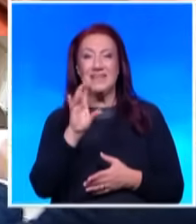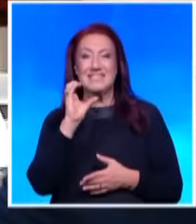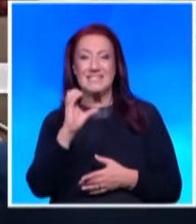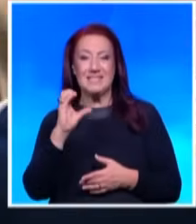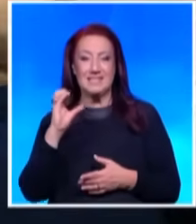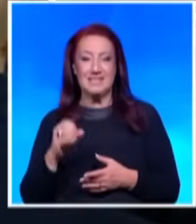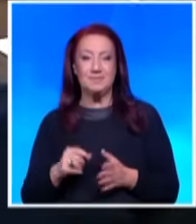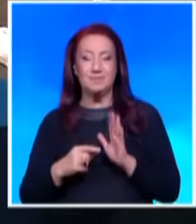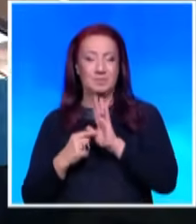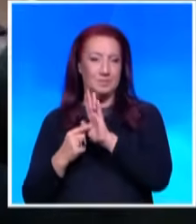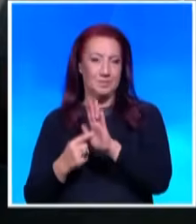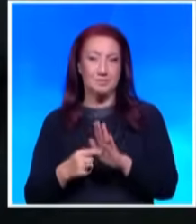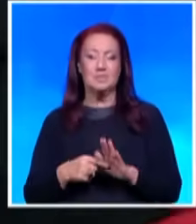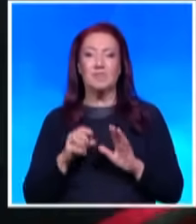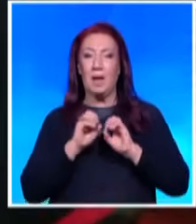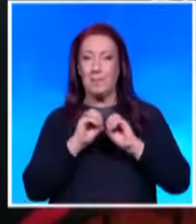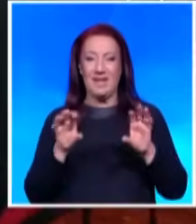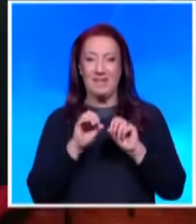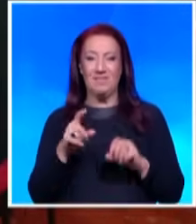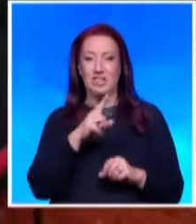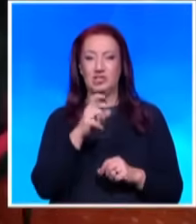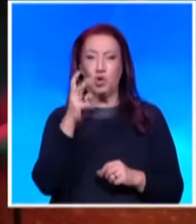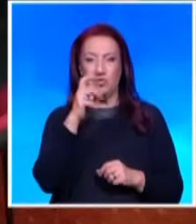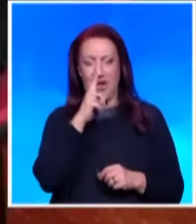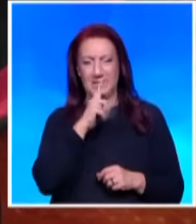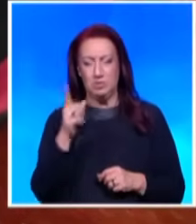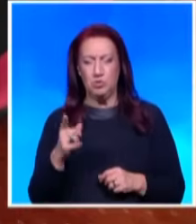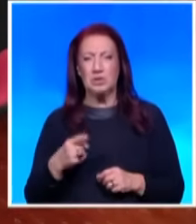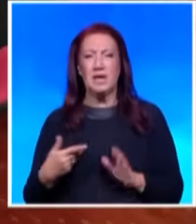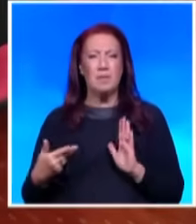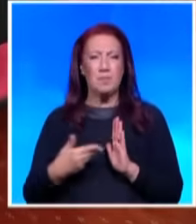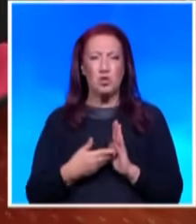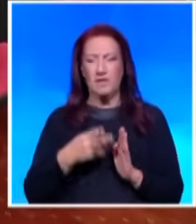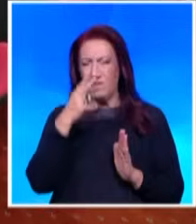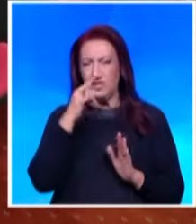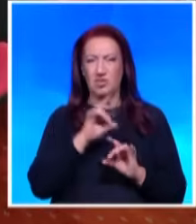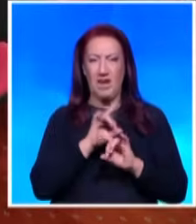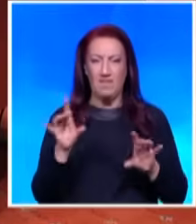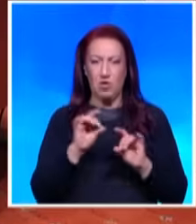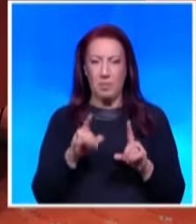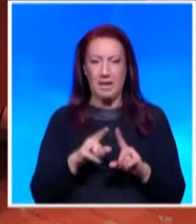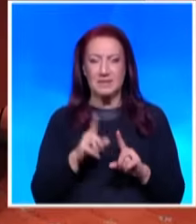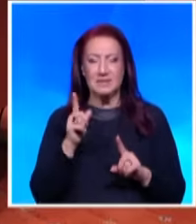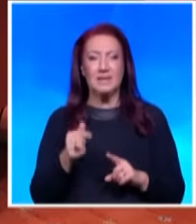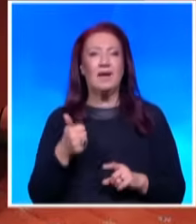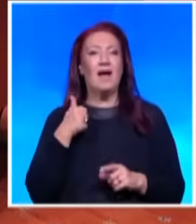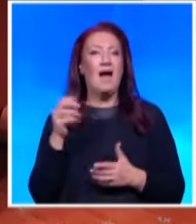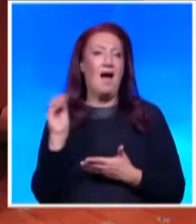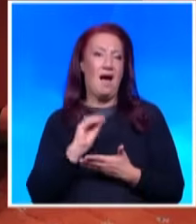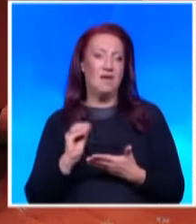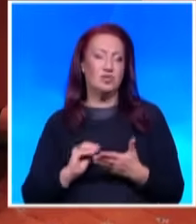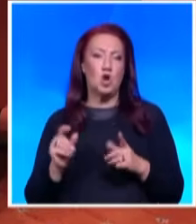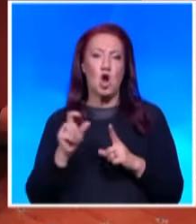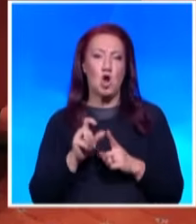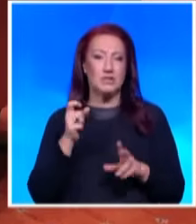представена рубриката на BTV предаването 120 минути срещу дезинформацията, проверка на фактите с автор Росен Цветков. В нея